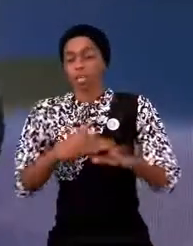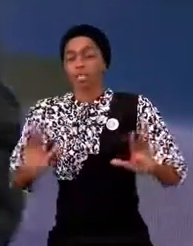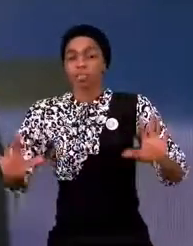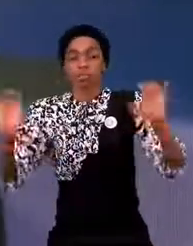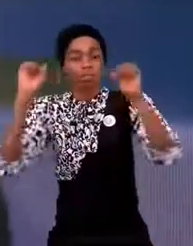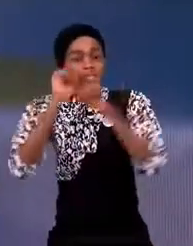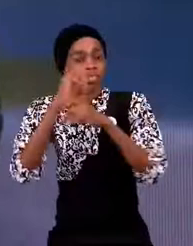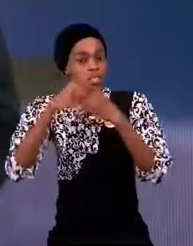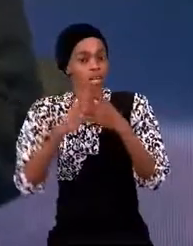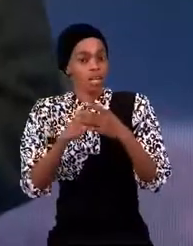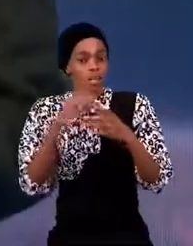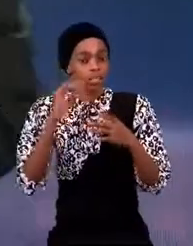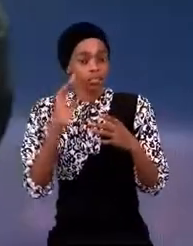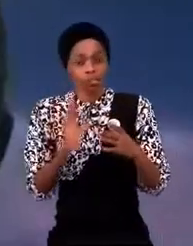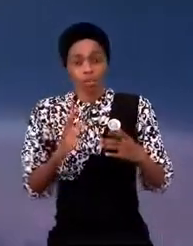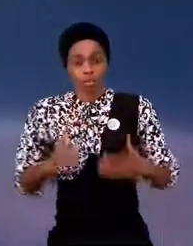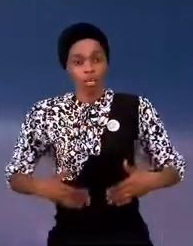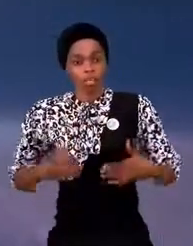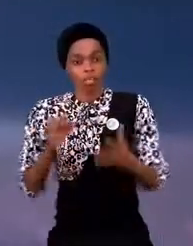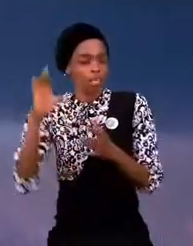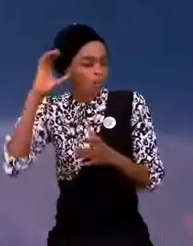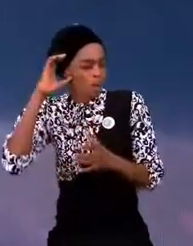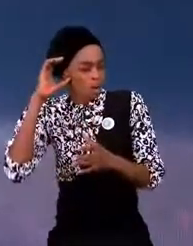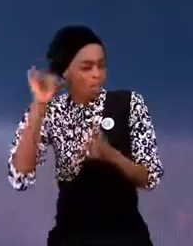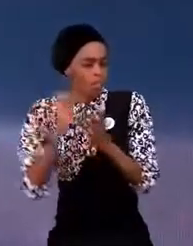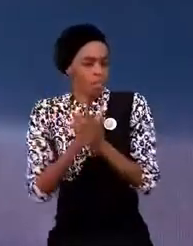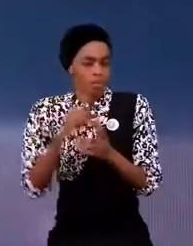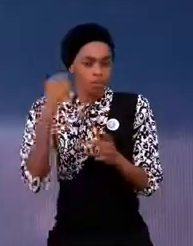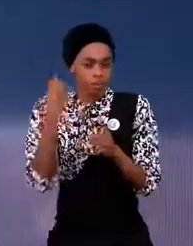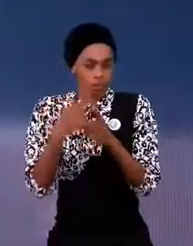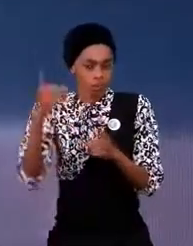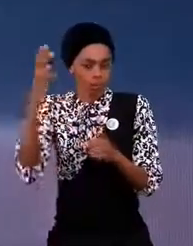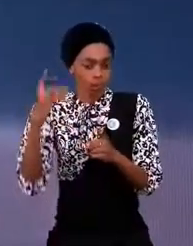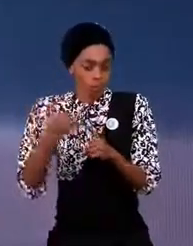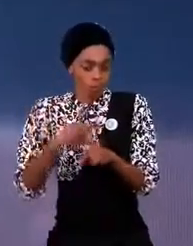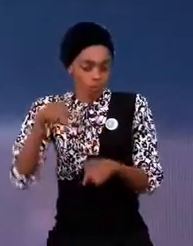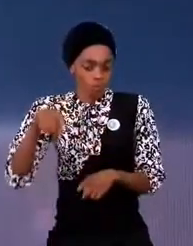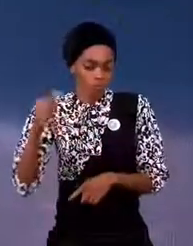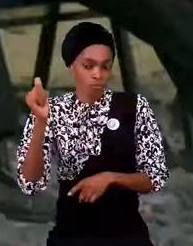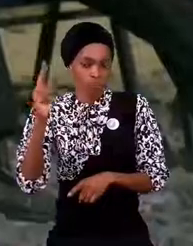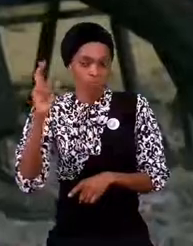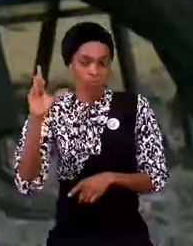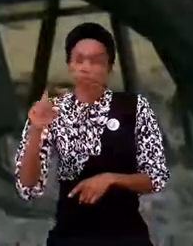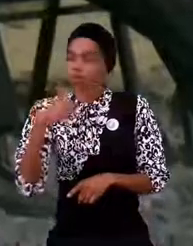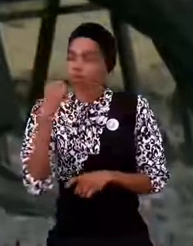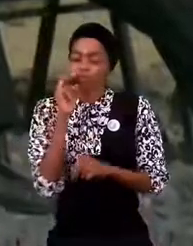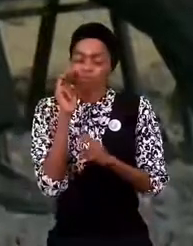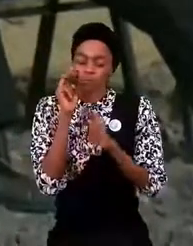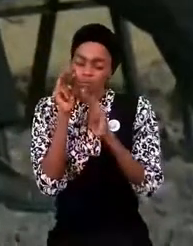Paul, qui fixa les regards sur lui et voyant qu'il avait la foi pour être guéri.